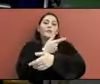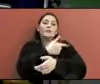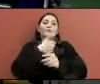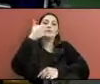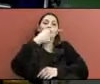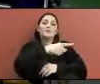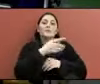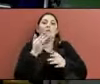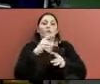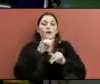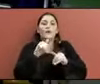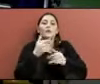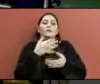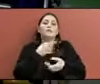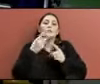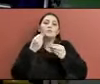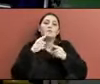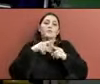Bey.